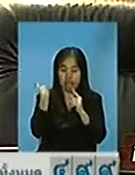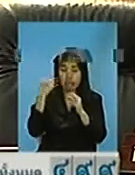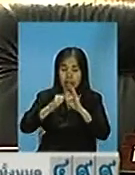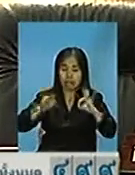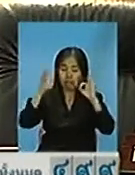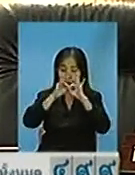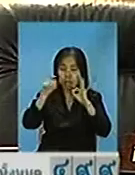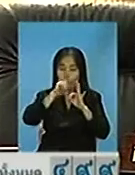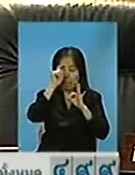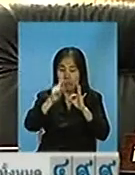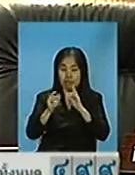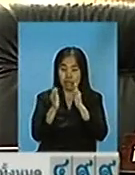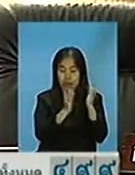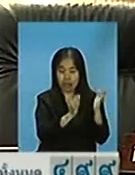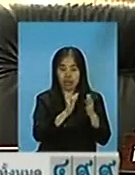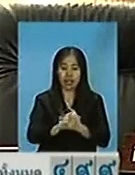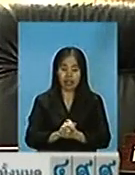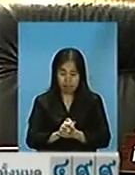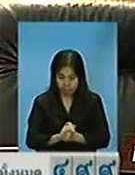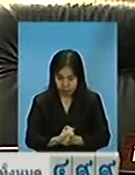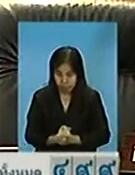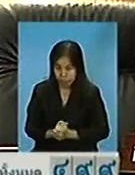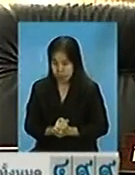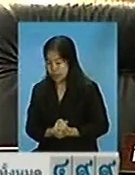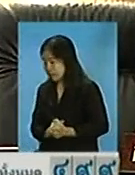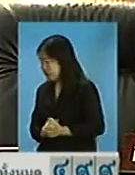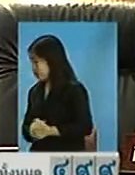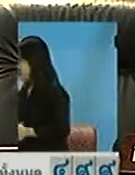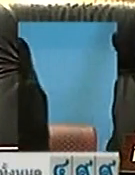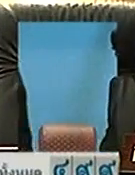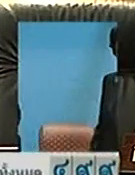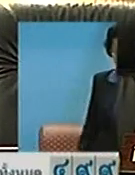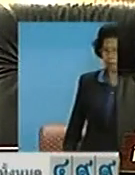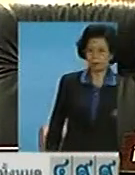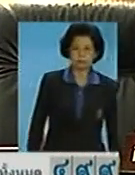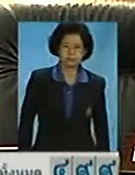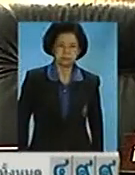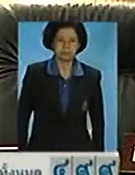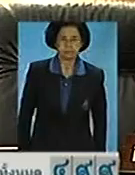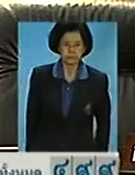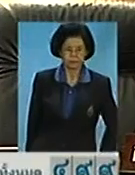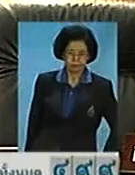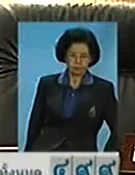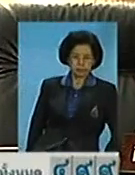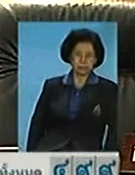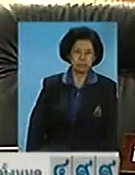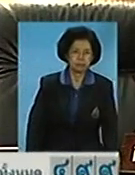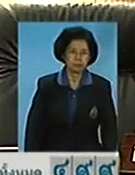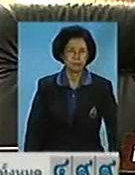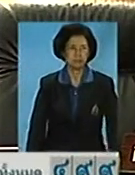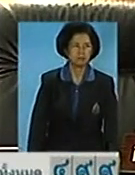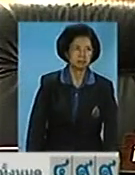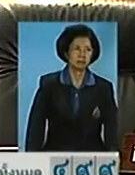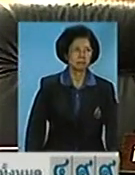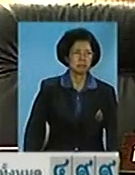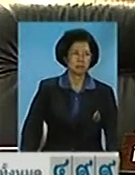างยิ่งอีกส่วนหนึ่งนะคะในมาตราวงเล็บ5ทับ1เนี่ยวันนี้สมาชิกหลายท่